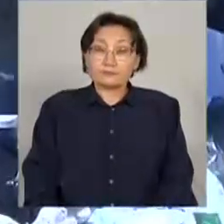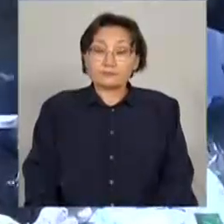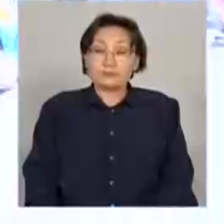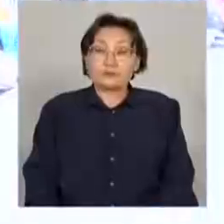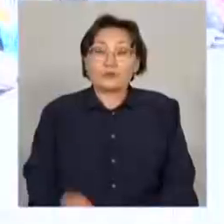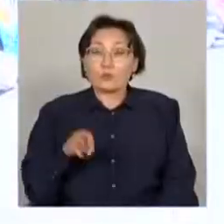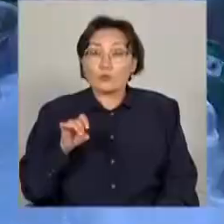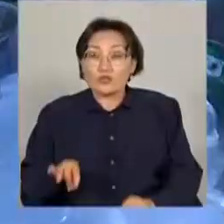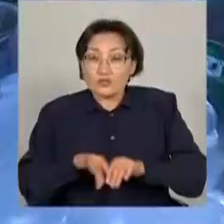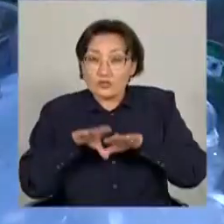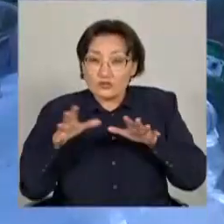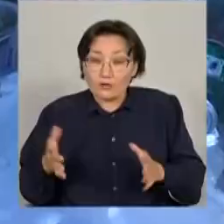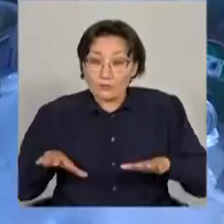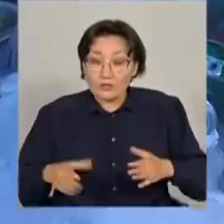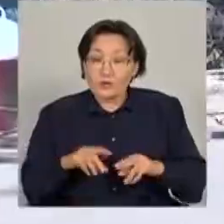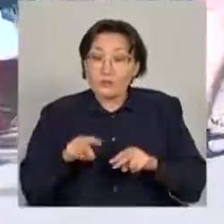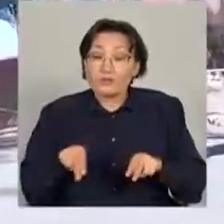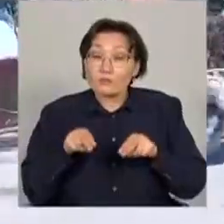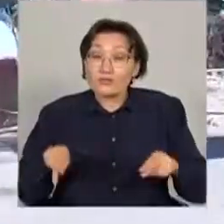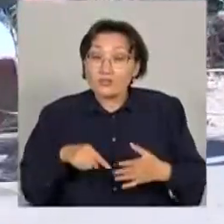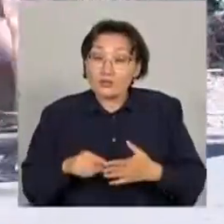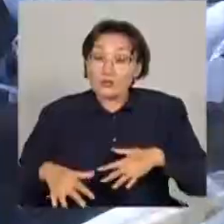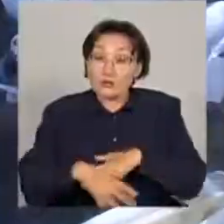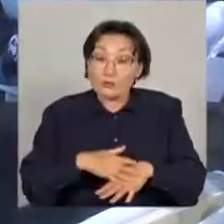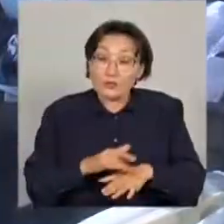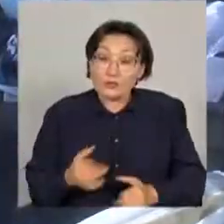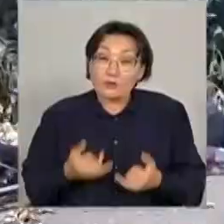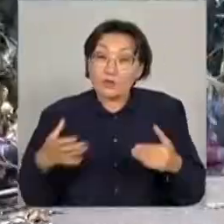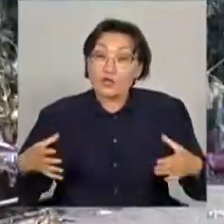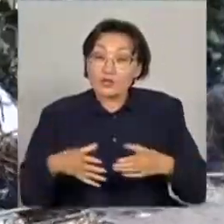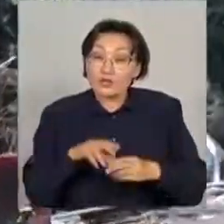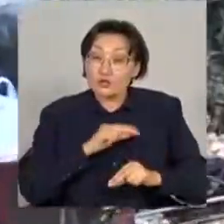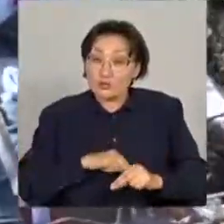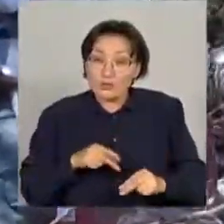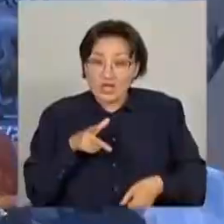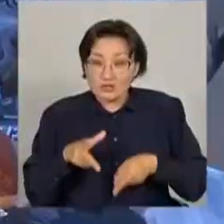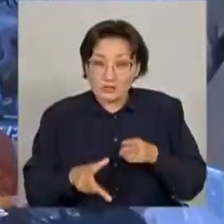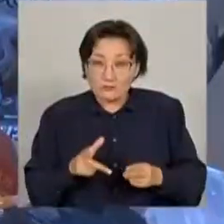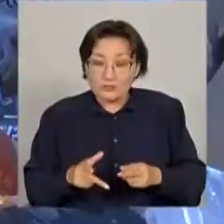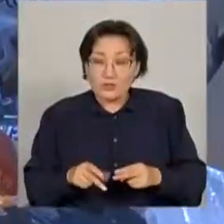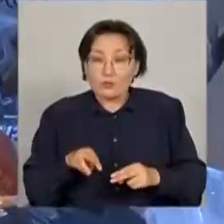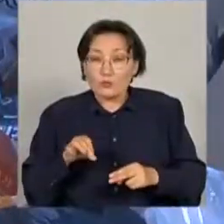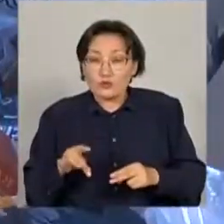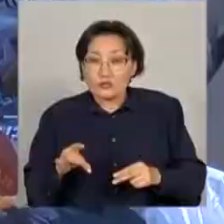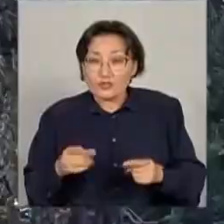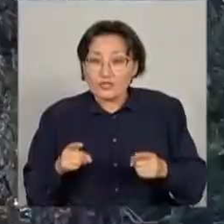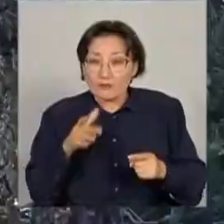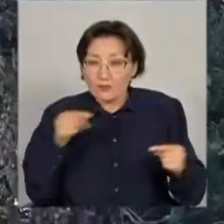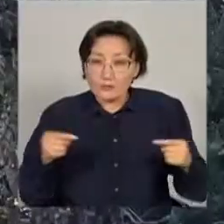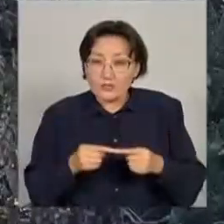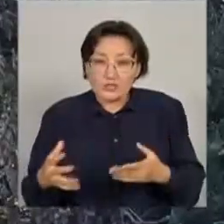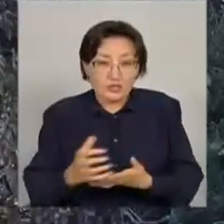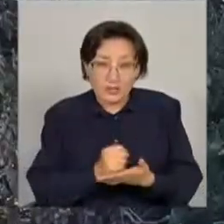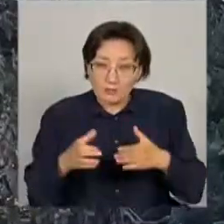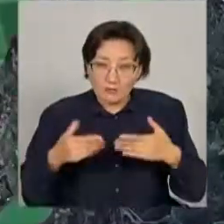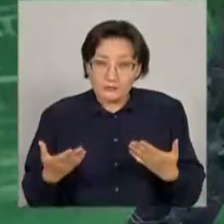Шашылған қоқыс шаршатты. Петропавлдықтар коммуналдық қызмет көрсететін компанияның жұмысына шағымданды. Қоқыс неге уақытылы алынбай? Сәлден